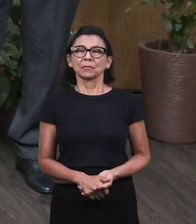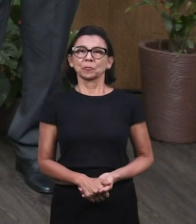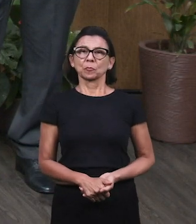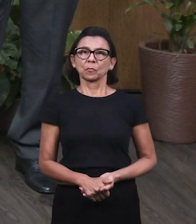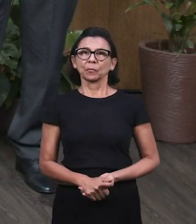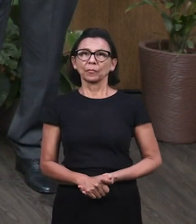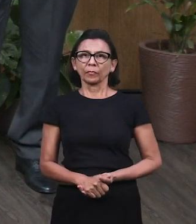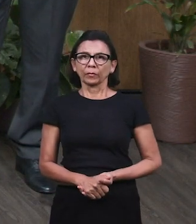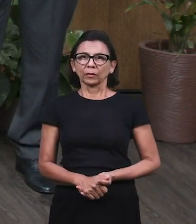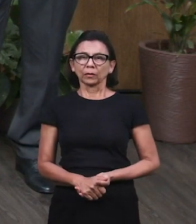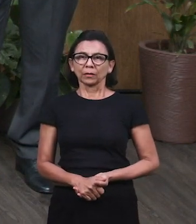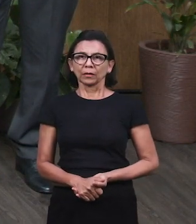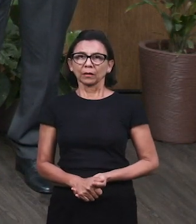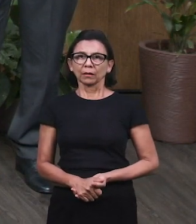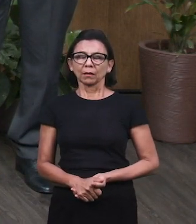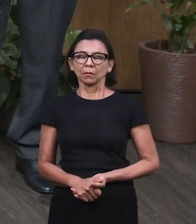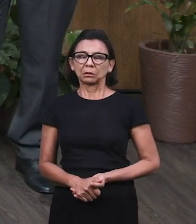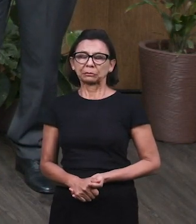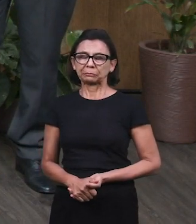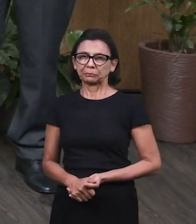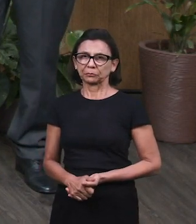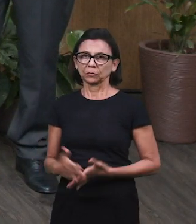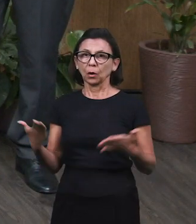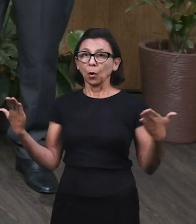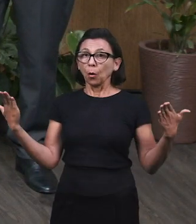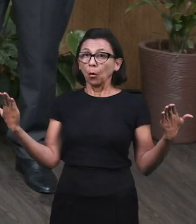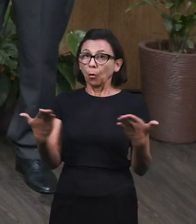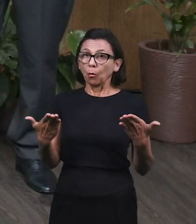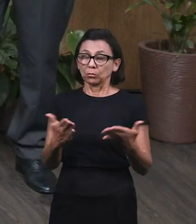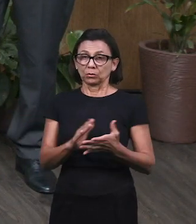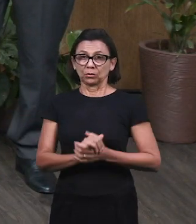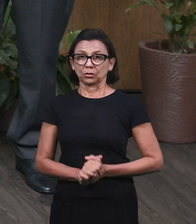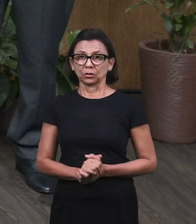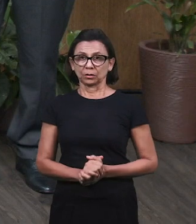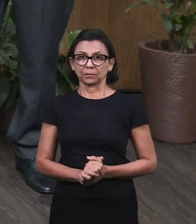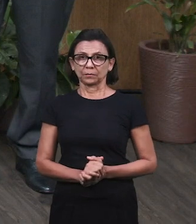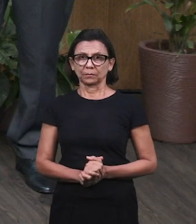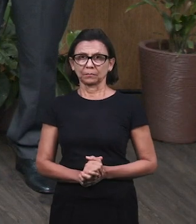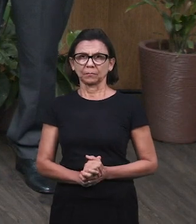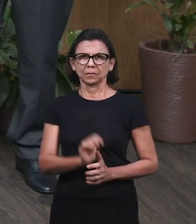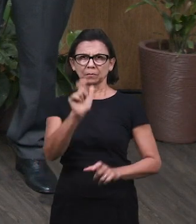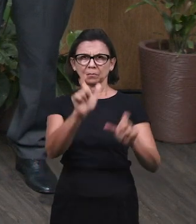où et en quel endroit son âme va vivre éternellement,